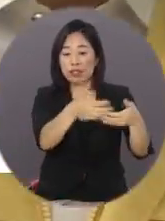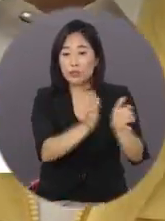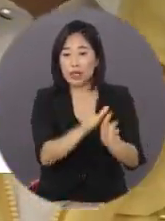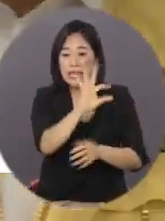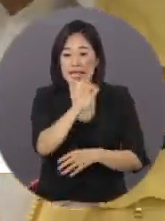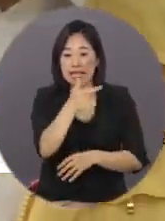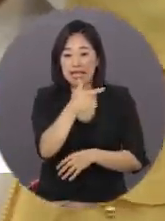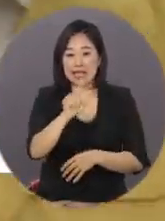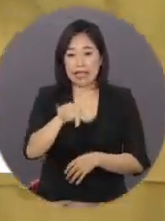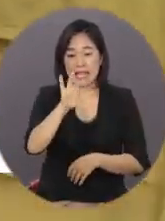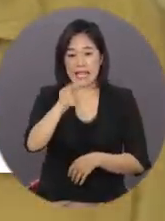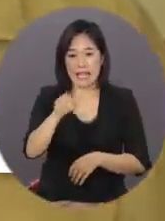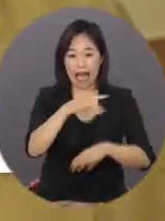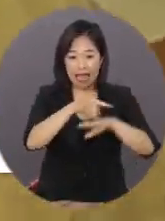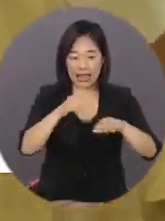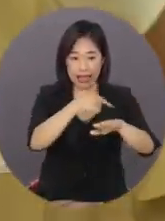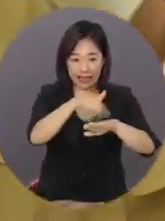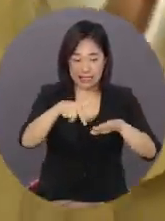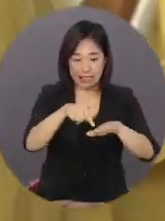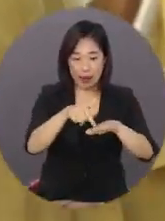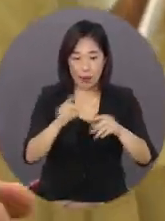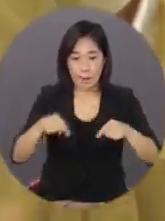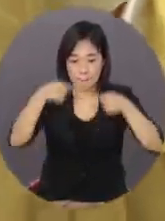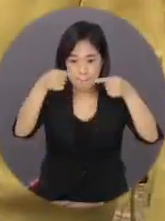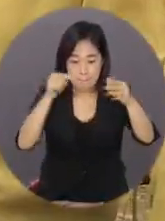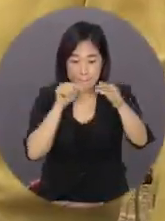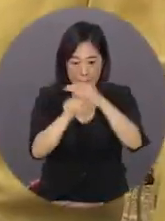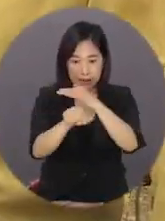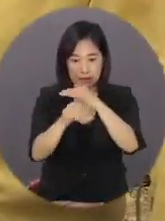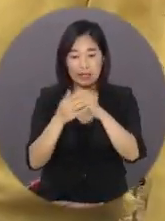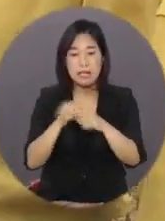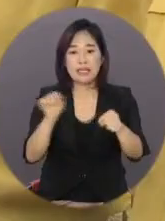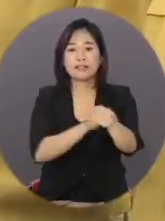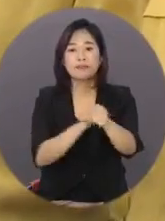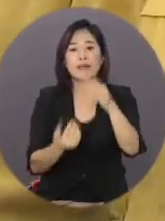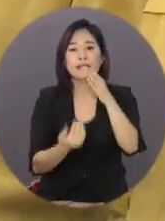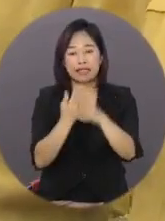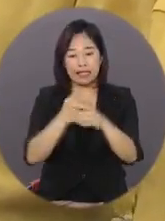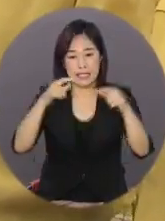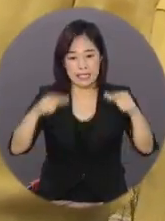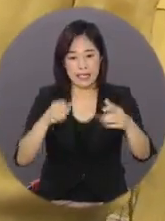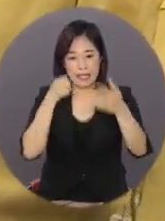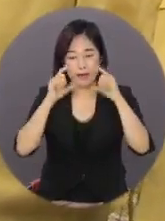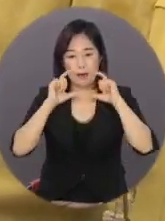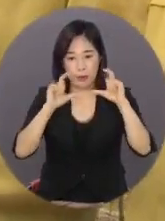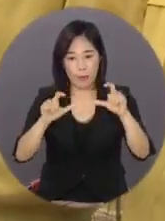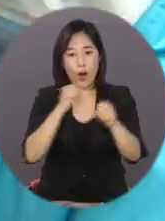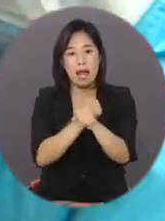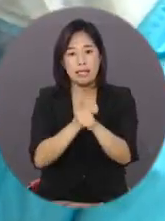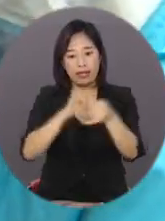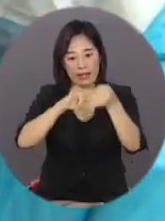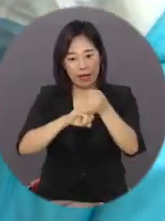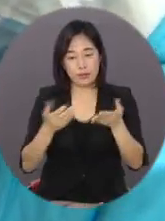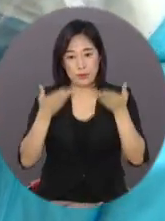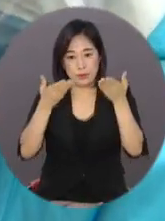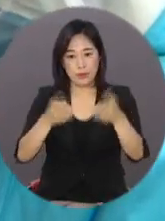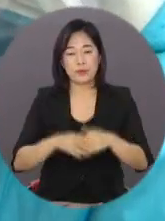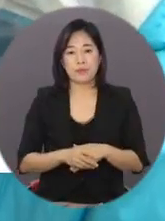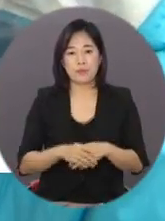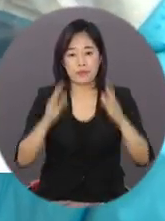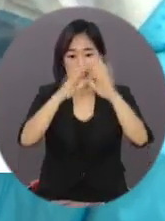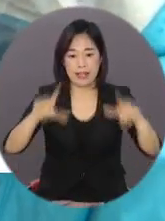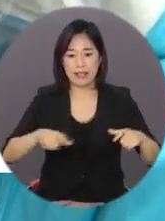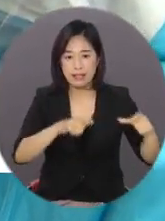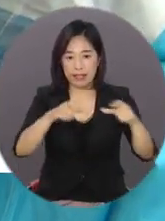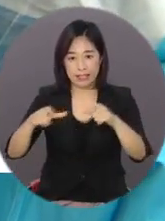후보도 해남과 진도 수해 지역을 찾아 특별재난지역 선포를 건의하겠다고 밝혔습니다. 우리